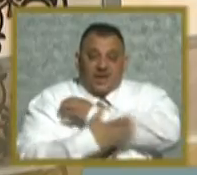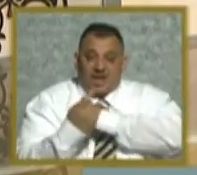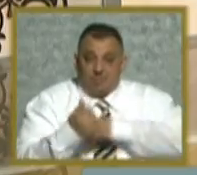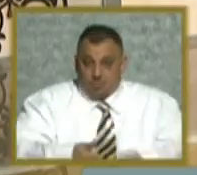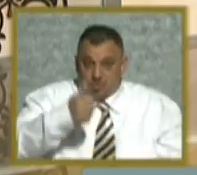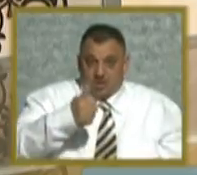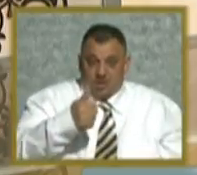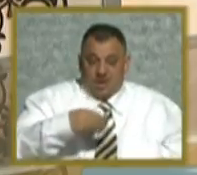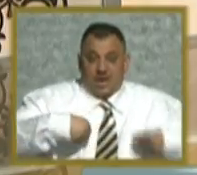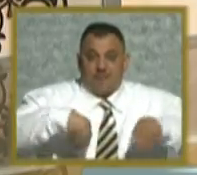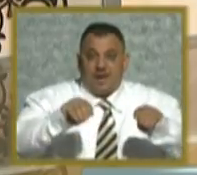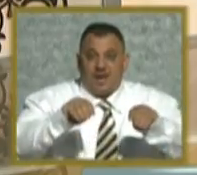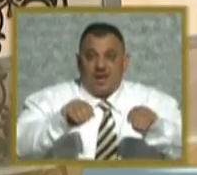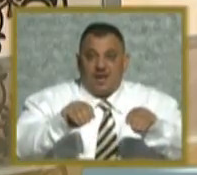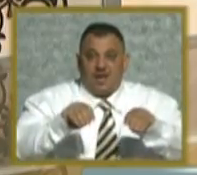الآن بعد ما بعتها ولا؟